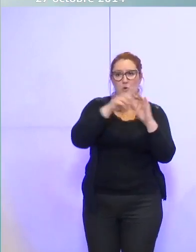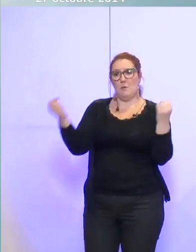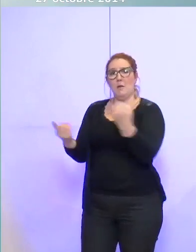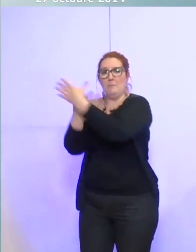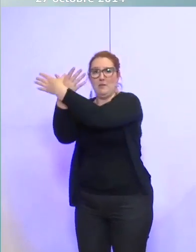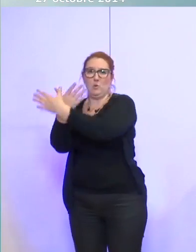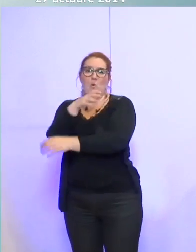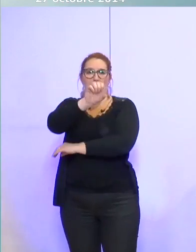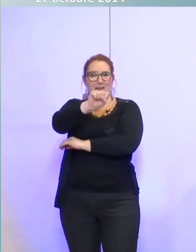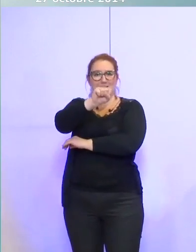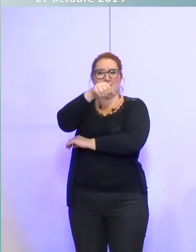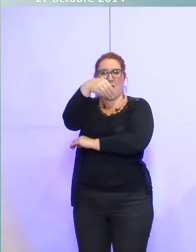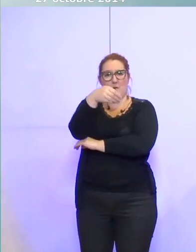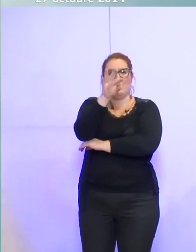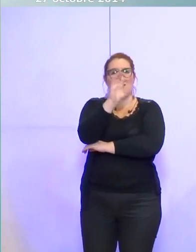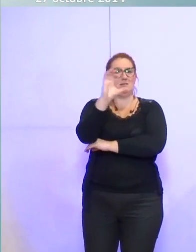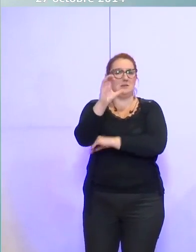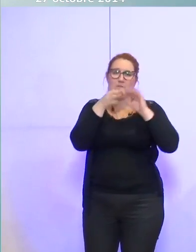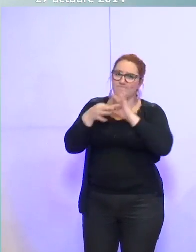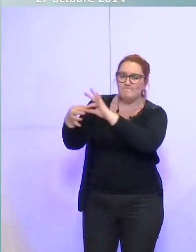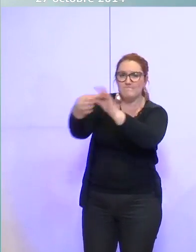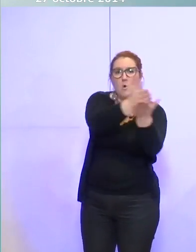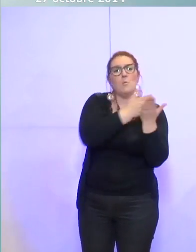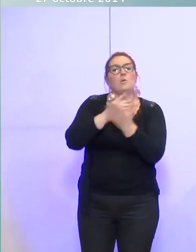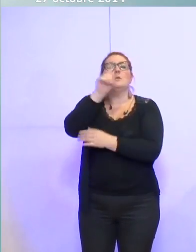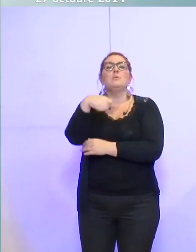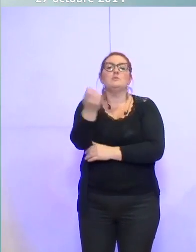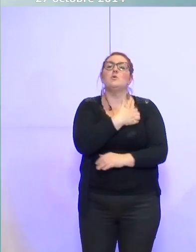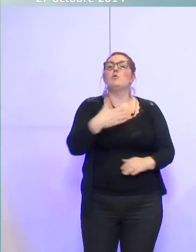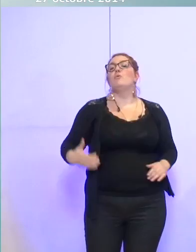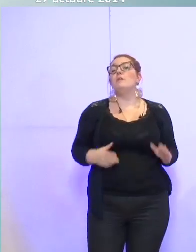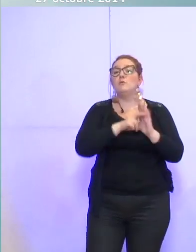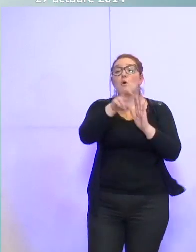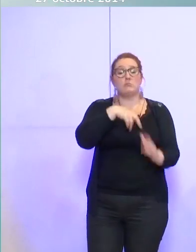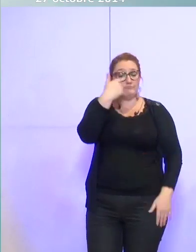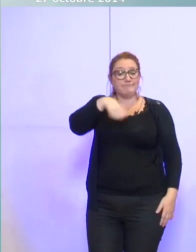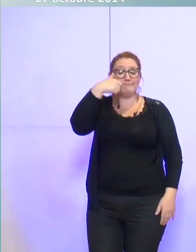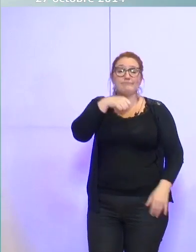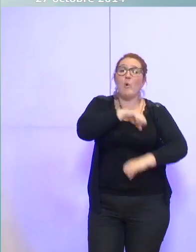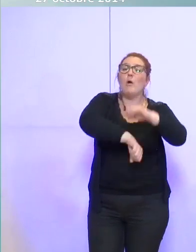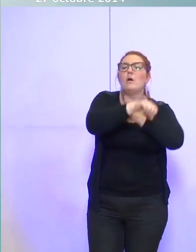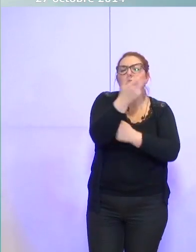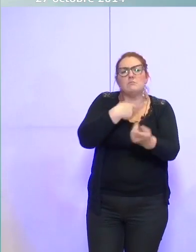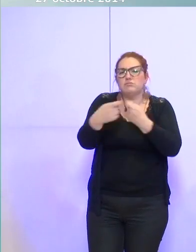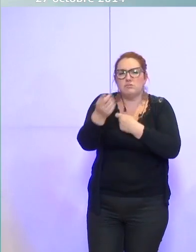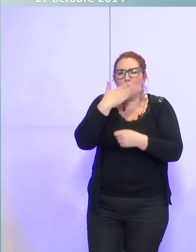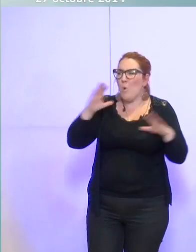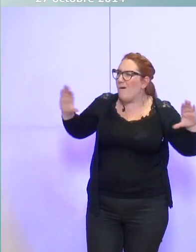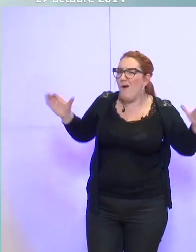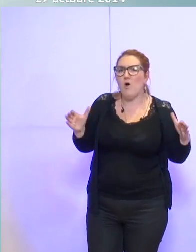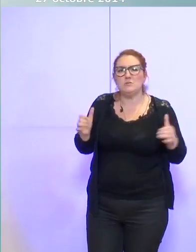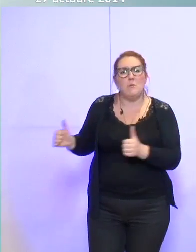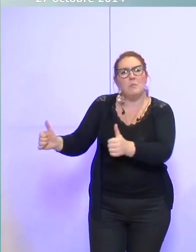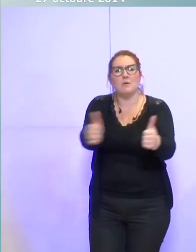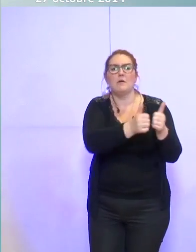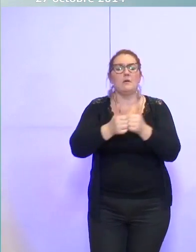SMTC. Il nous paraîtrait en effet tout à fait réducteur que la ville de Grenoble seule se lance dans une démarche de ce type, mais il s'agit bien ici pour